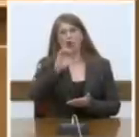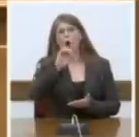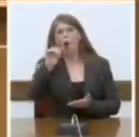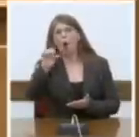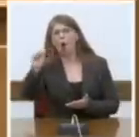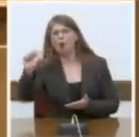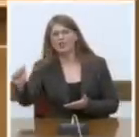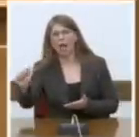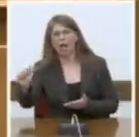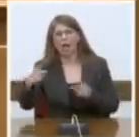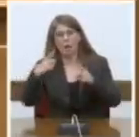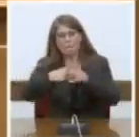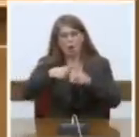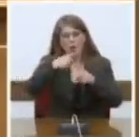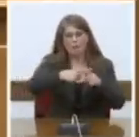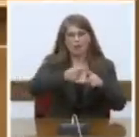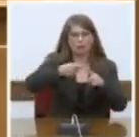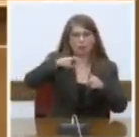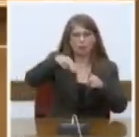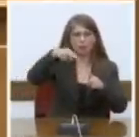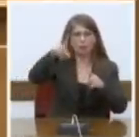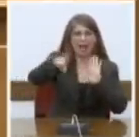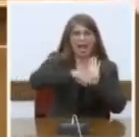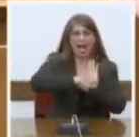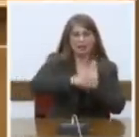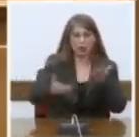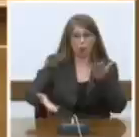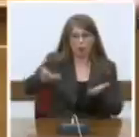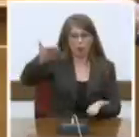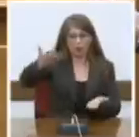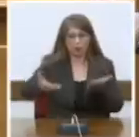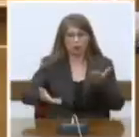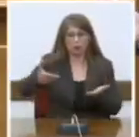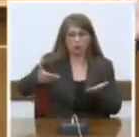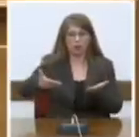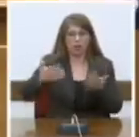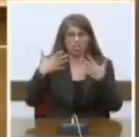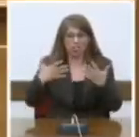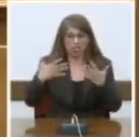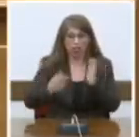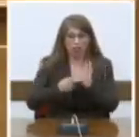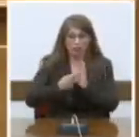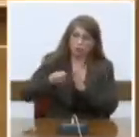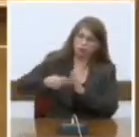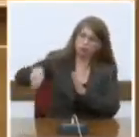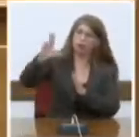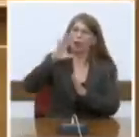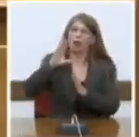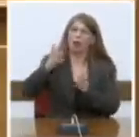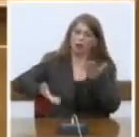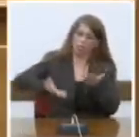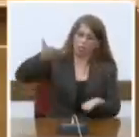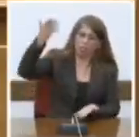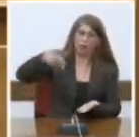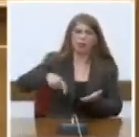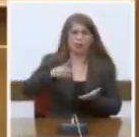Ο πολλαπλασιασμός στο αρνητικό του ισοζυγίου συναλλαγών, δεκαπλασιασμός του αρνητικού ελλείμματος, είναι πραγματικότητα. Και ότι η Ελλάδα είχε